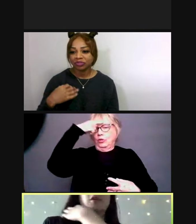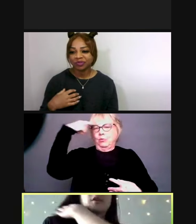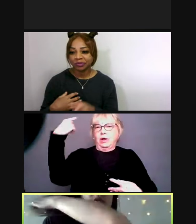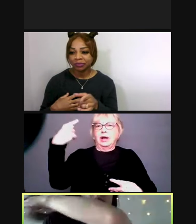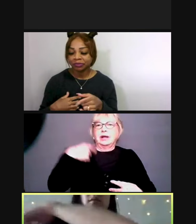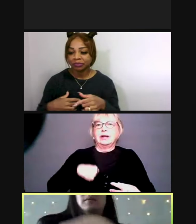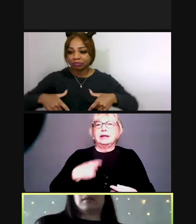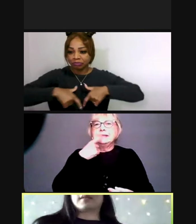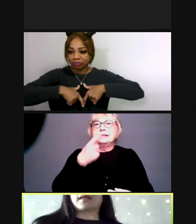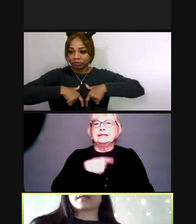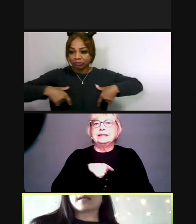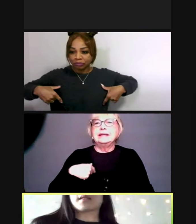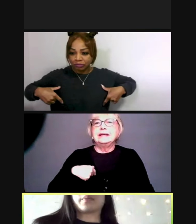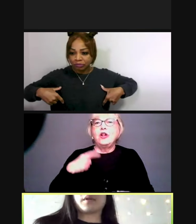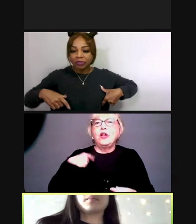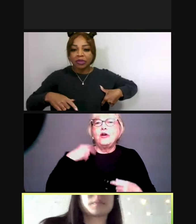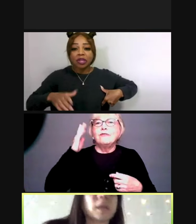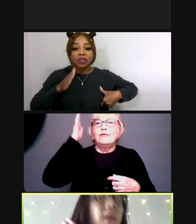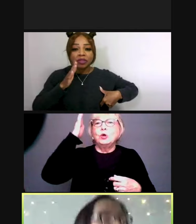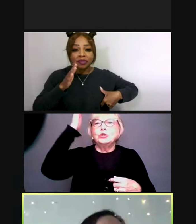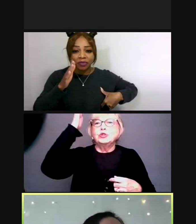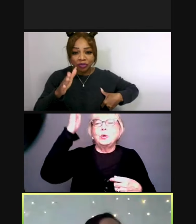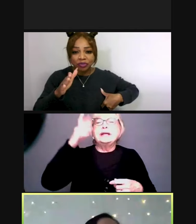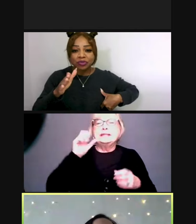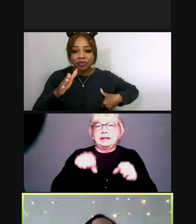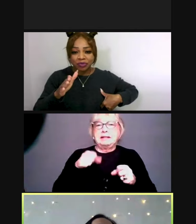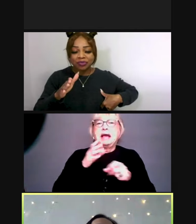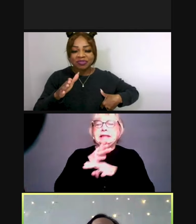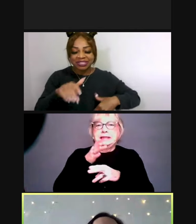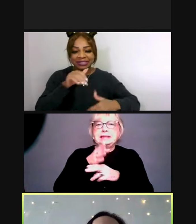le futur est accessible.